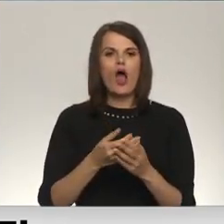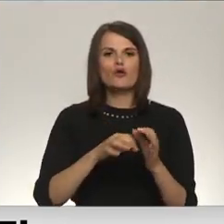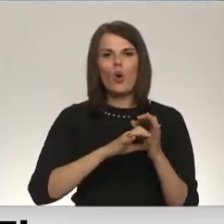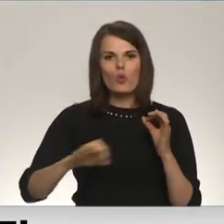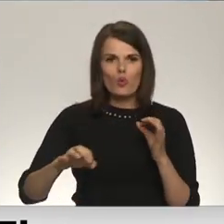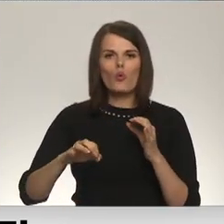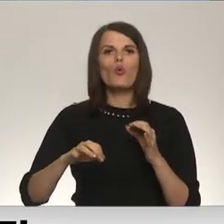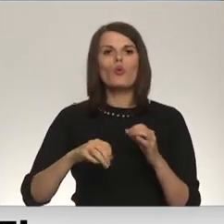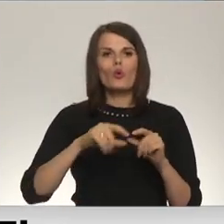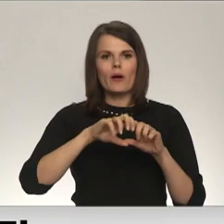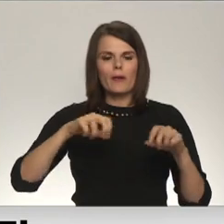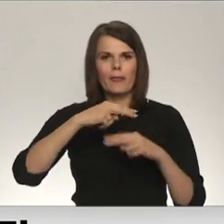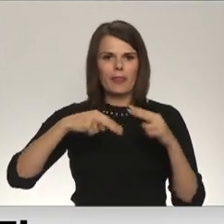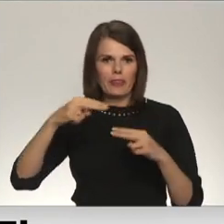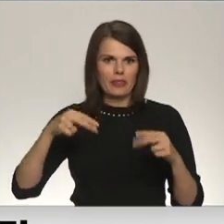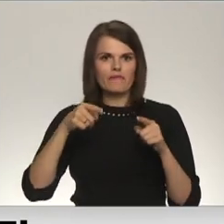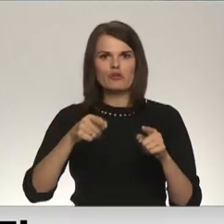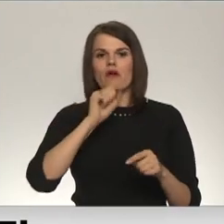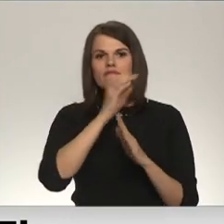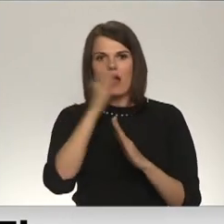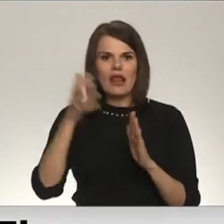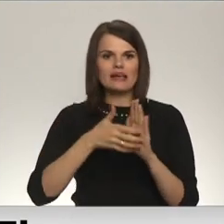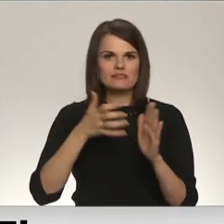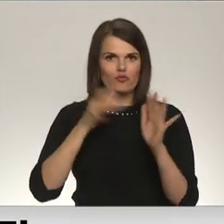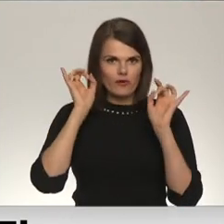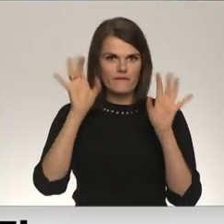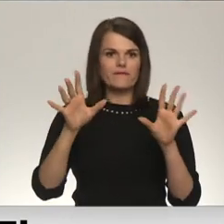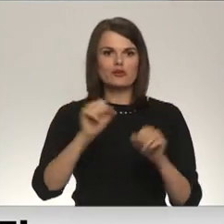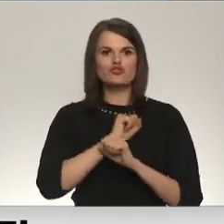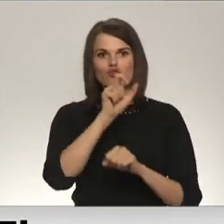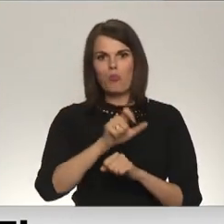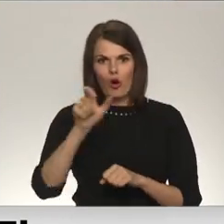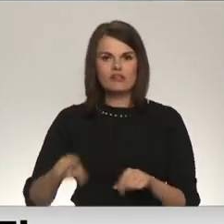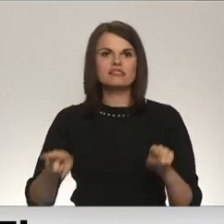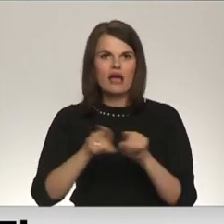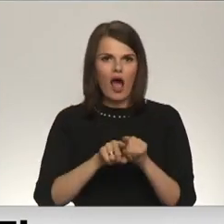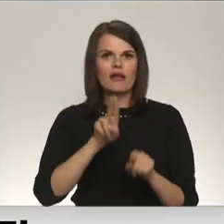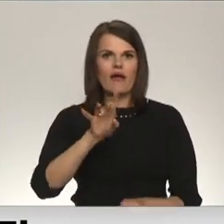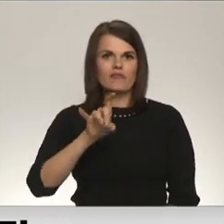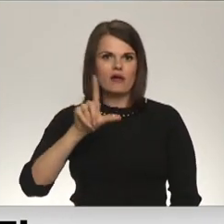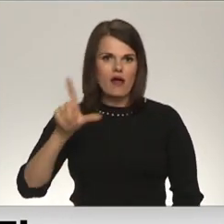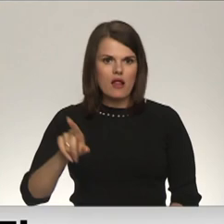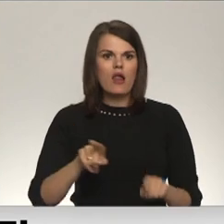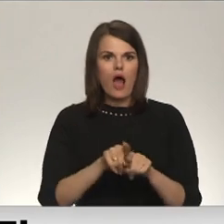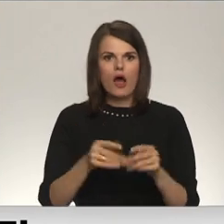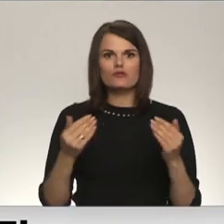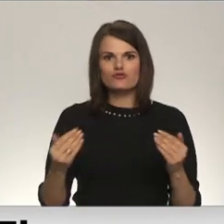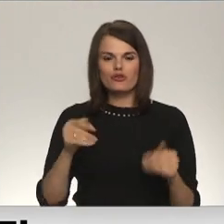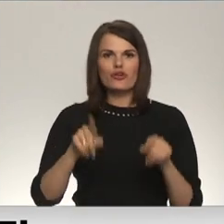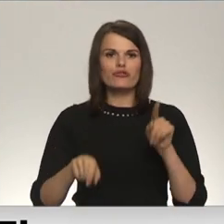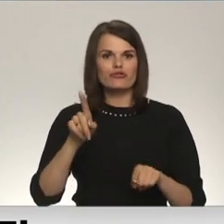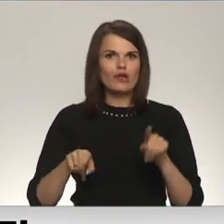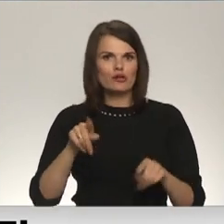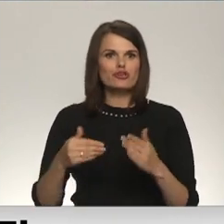gadu vēlāk viņu produktu izmantoja pazīstami sportisti, tostarp Nacionālajā hokeja līgā. Arī šodien daži jaunie uzņēmēji atzīst,